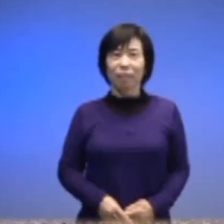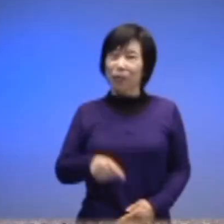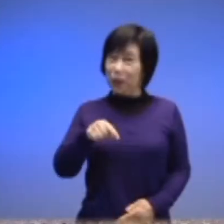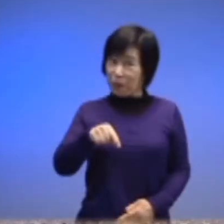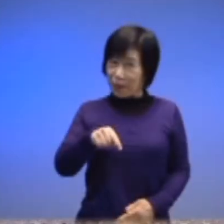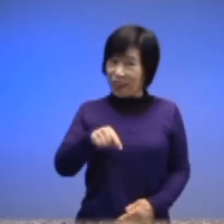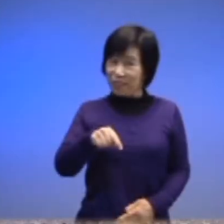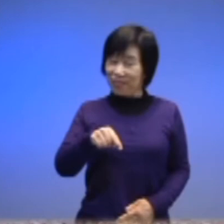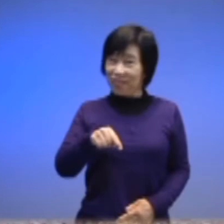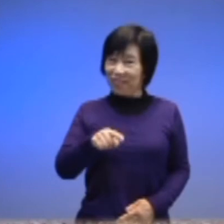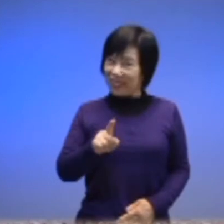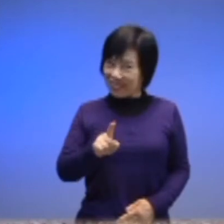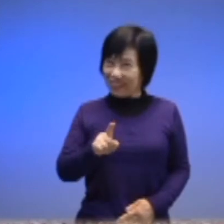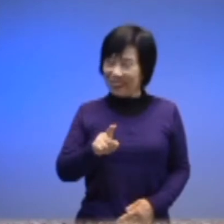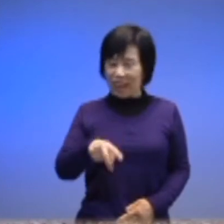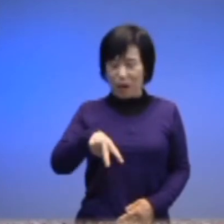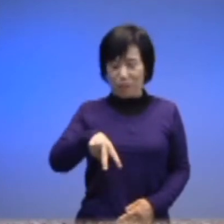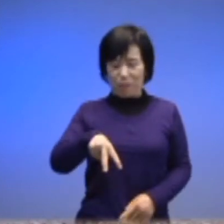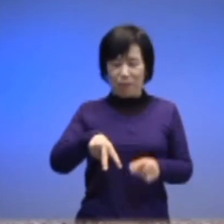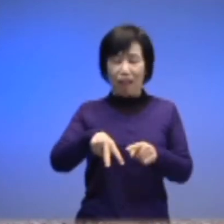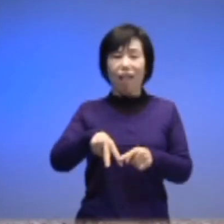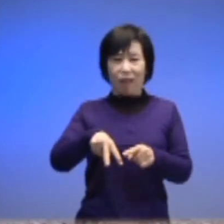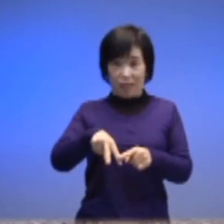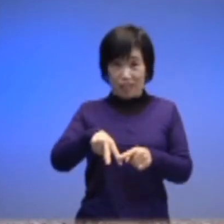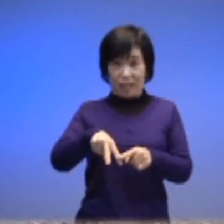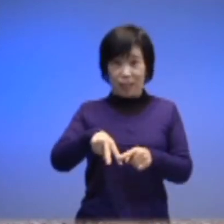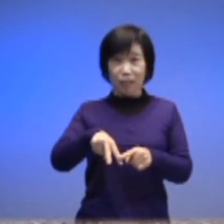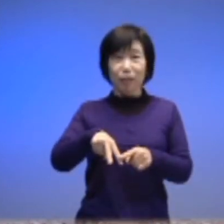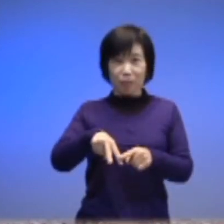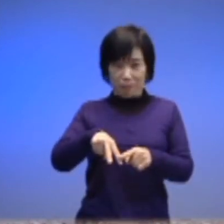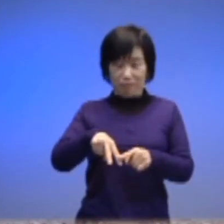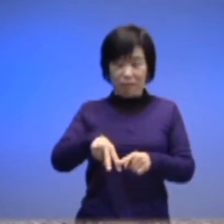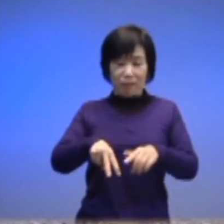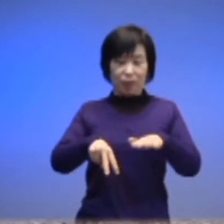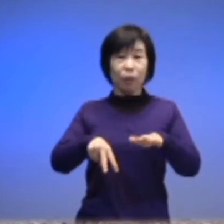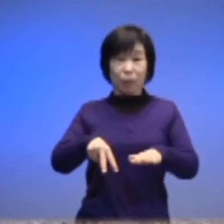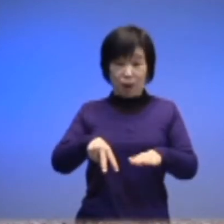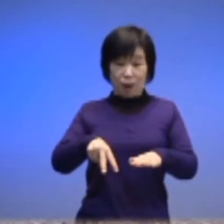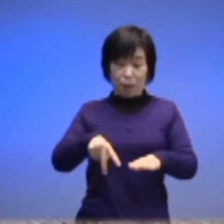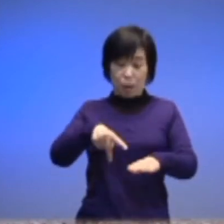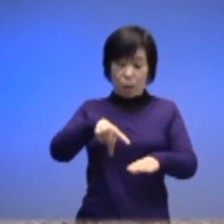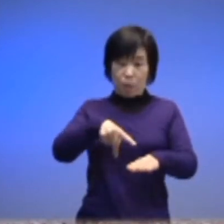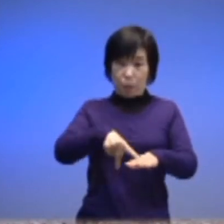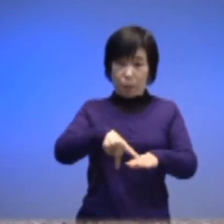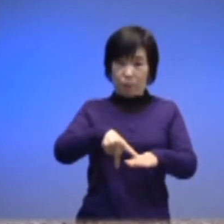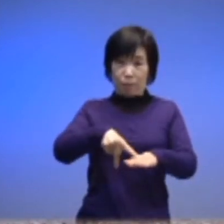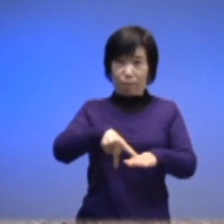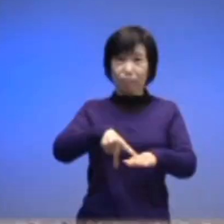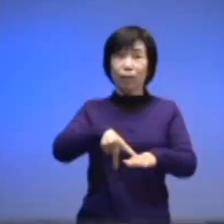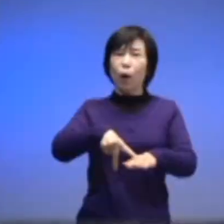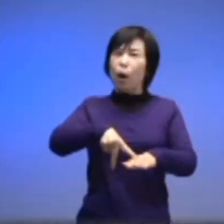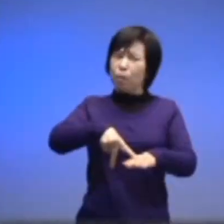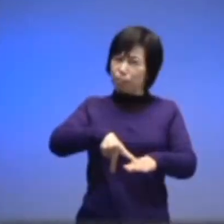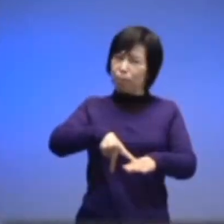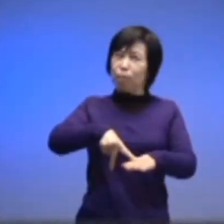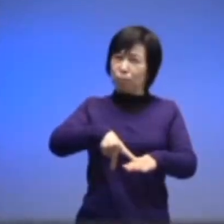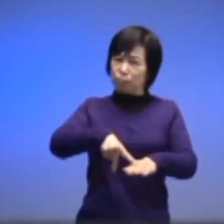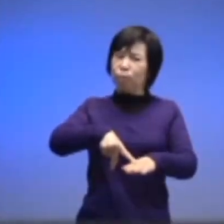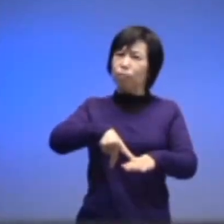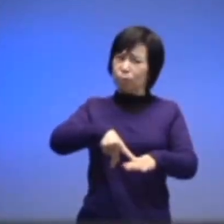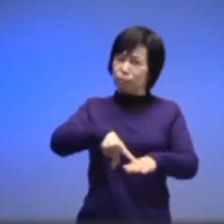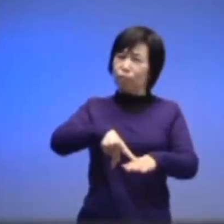次はこれ、足伸ばし。ポールを持ちながらステップに足を乗せると、